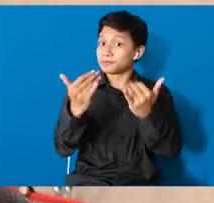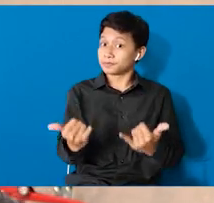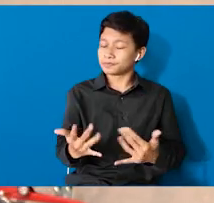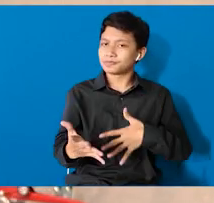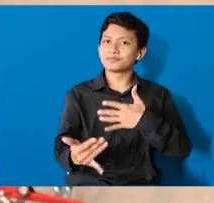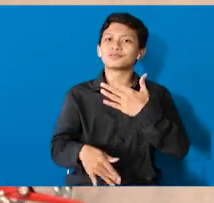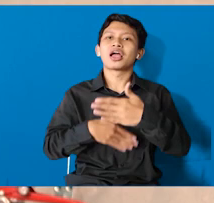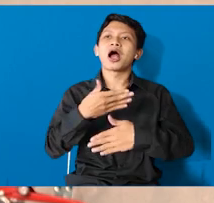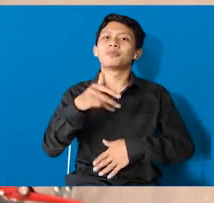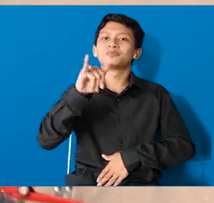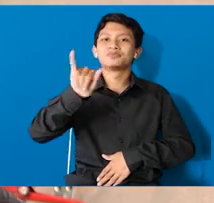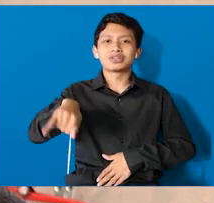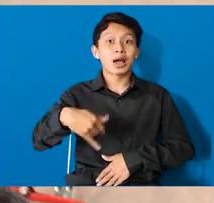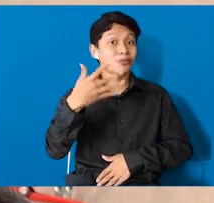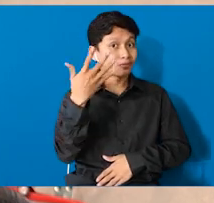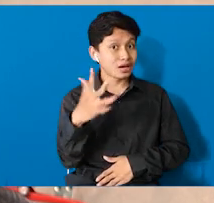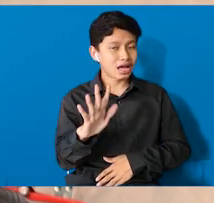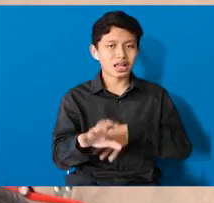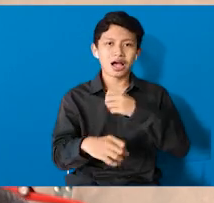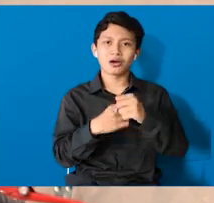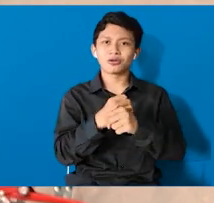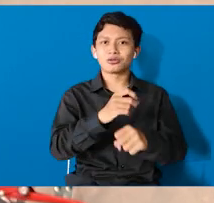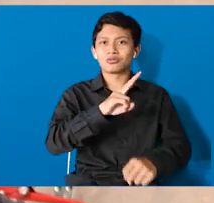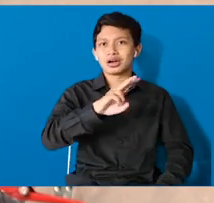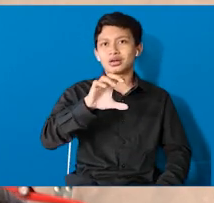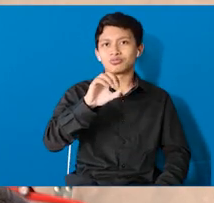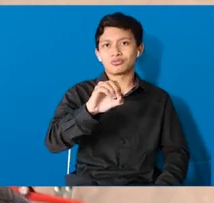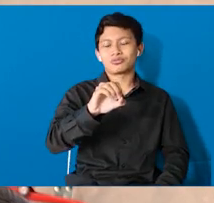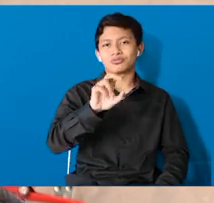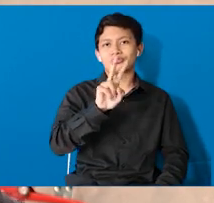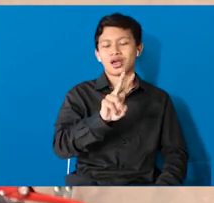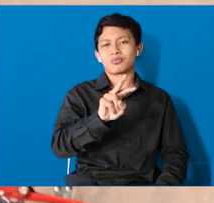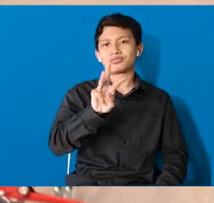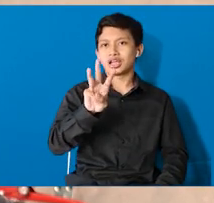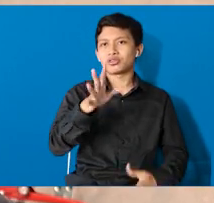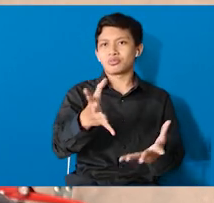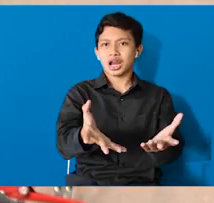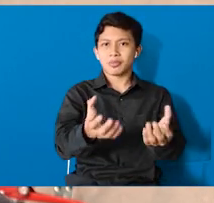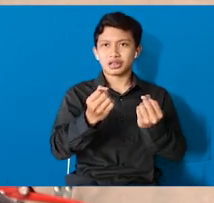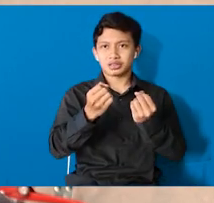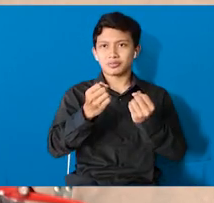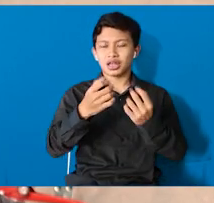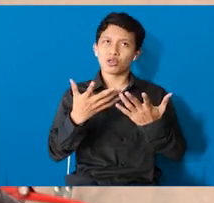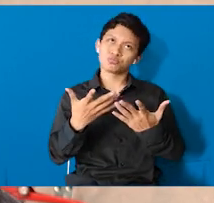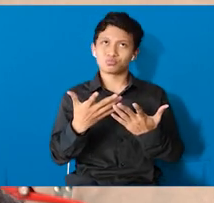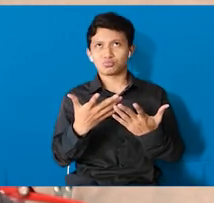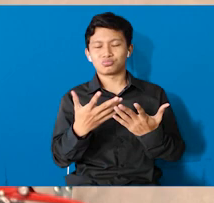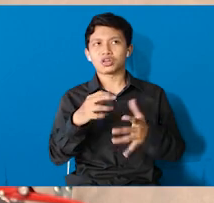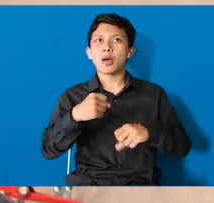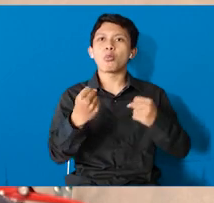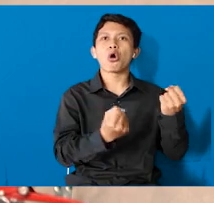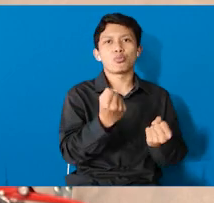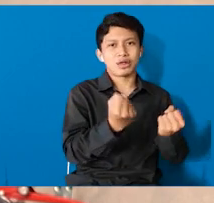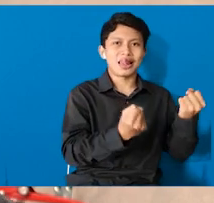di 2025 kami dikabulkan oleh DAIS untuk mendapatkan mobil home care-nya